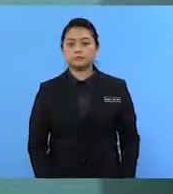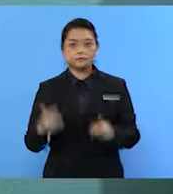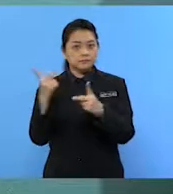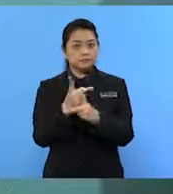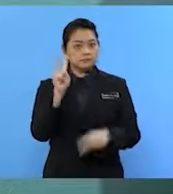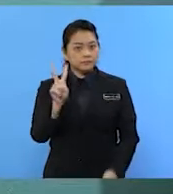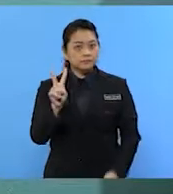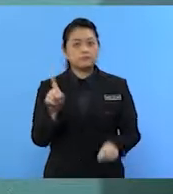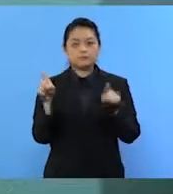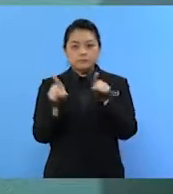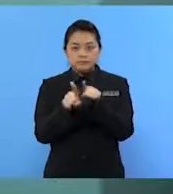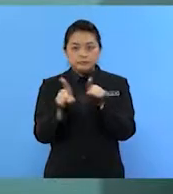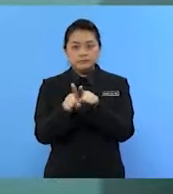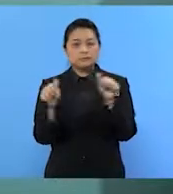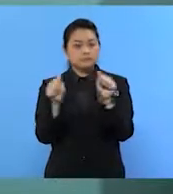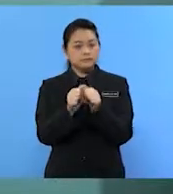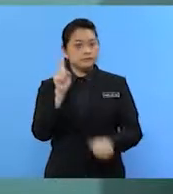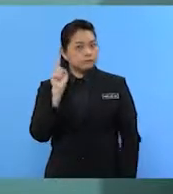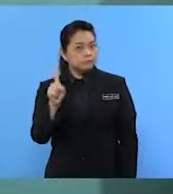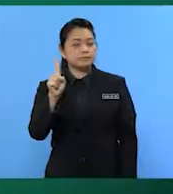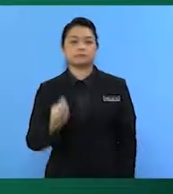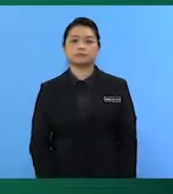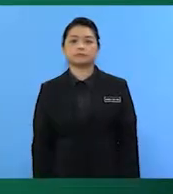2^-1 / 2 sama dengan 1.